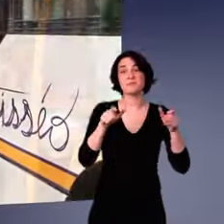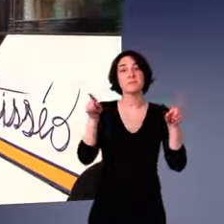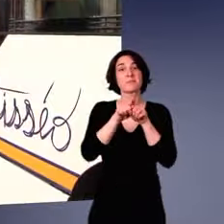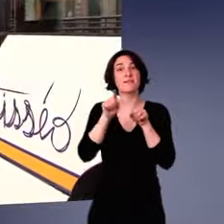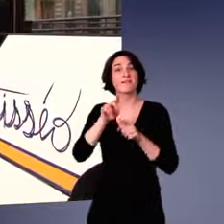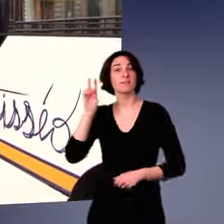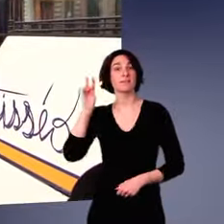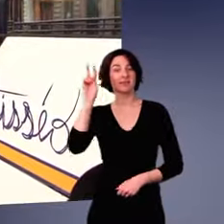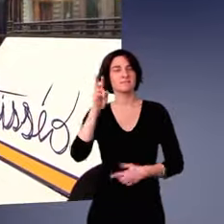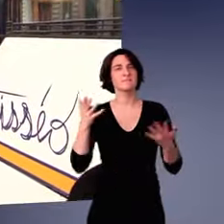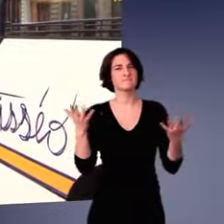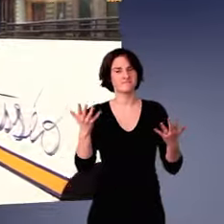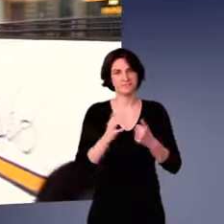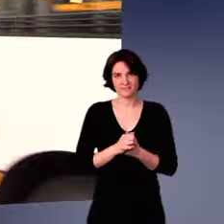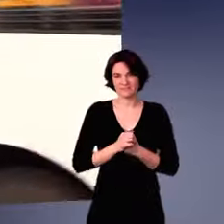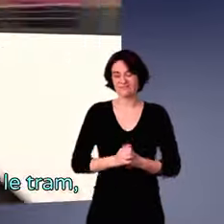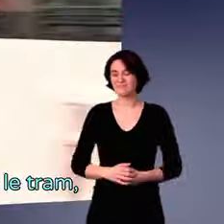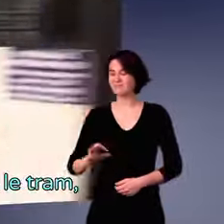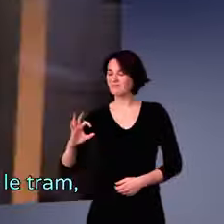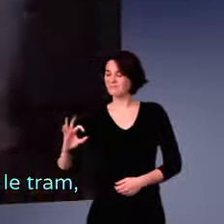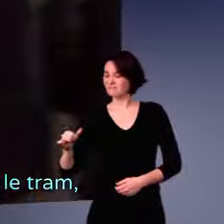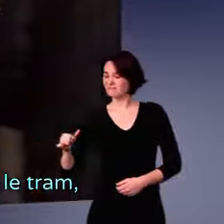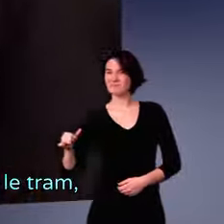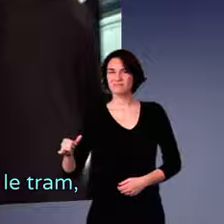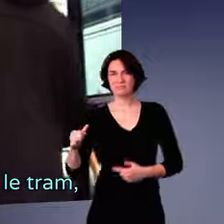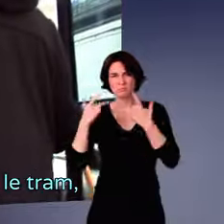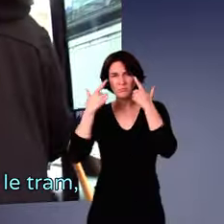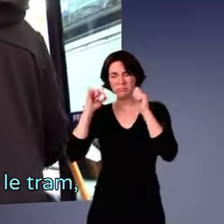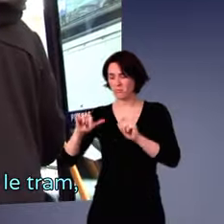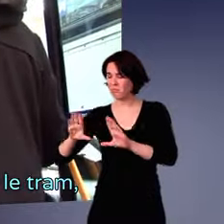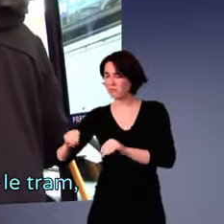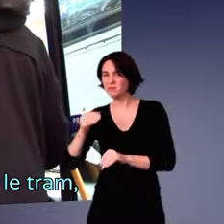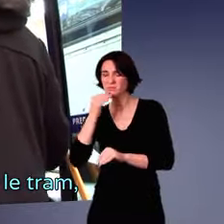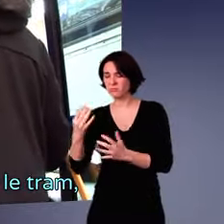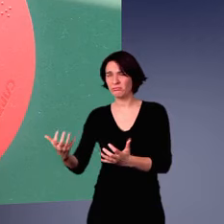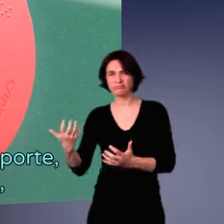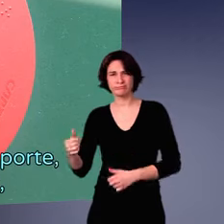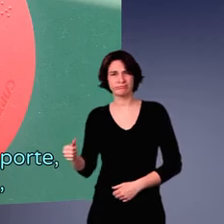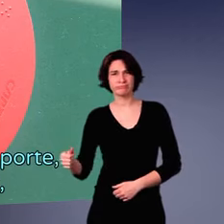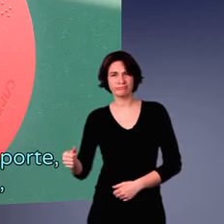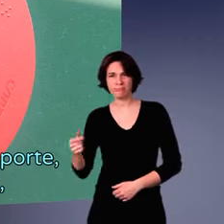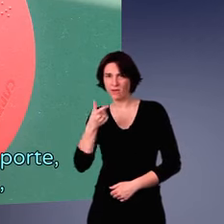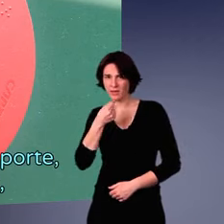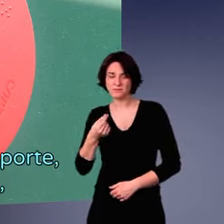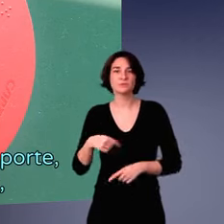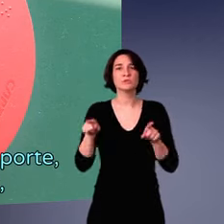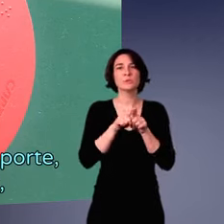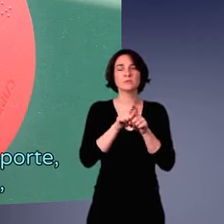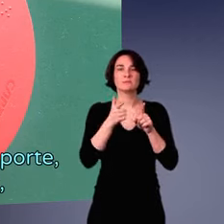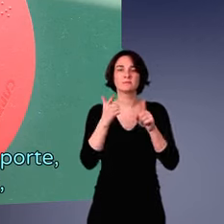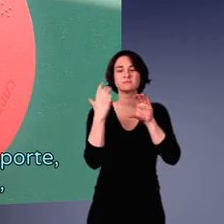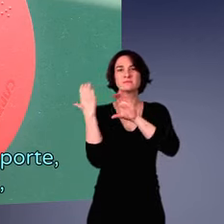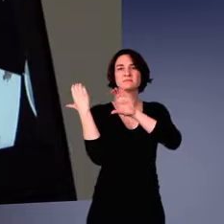l'intérieur 100 % accessible ces lignes dédiées possèdent désormais comme le tram des boutons d'ouverture de porte